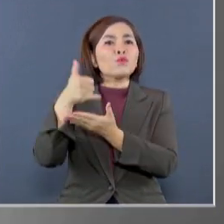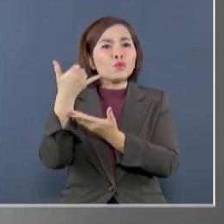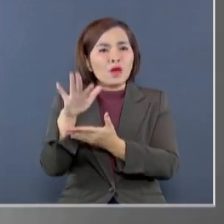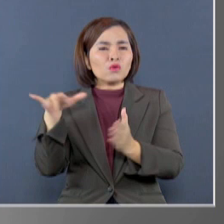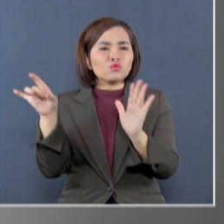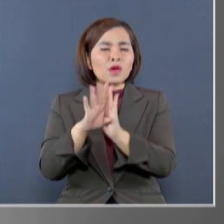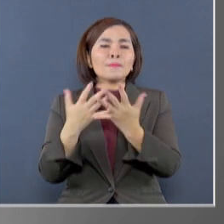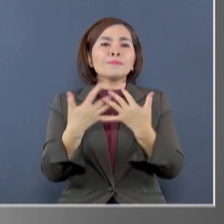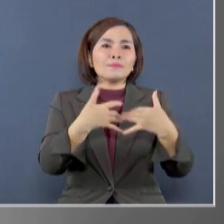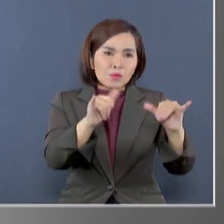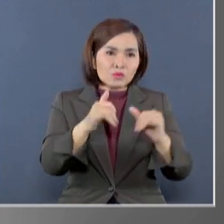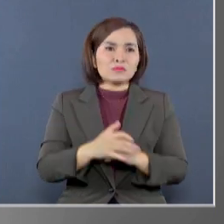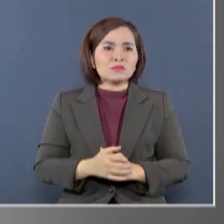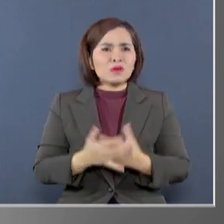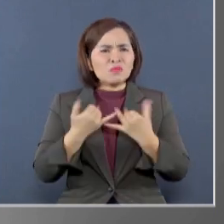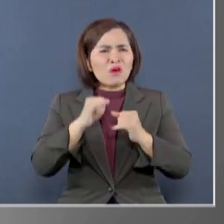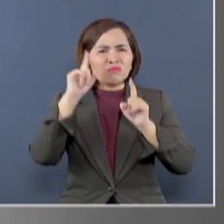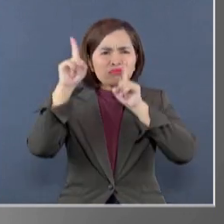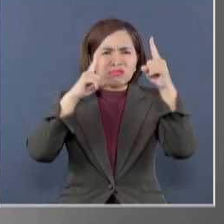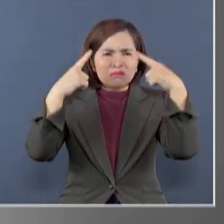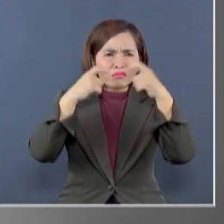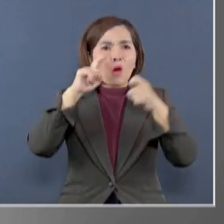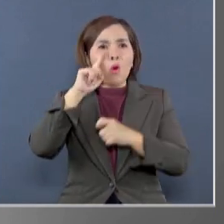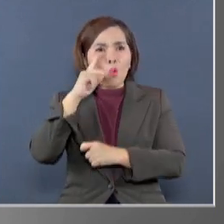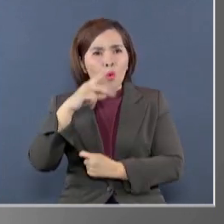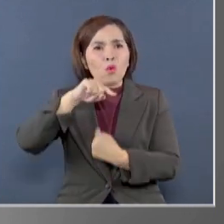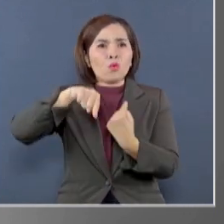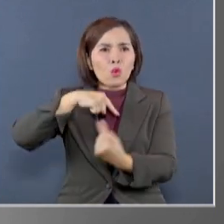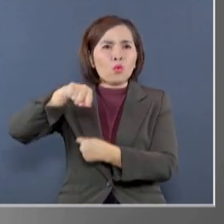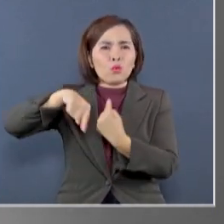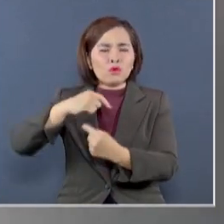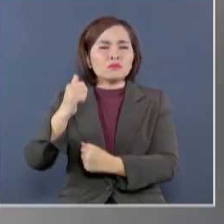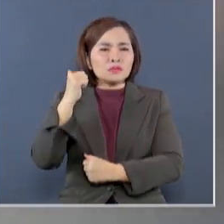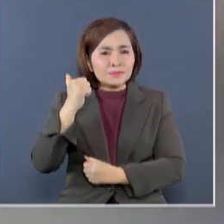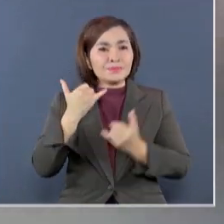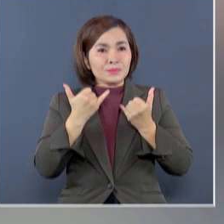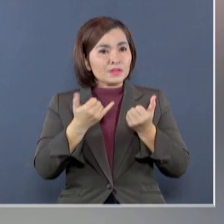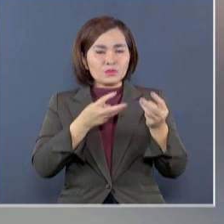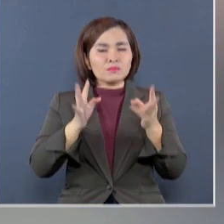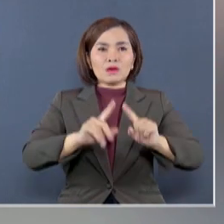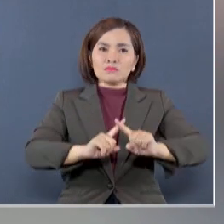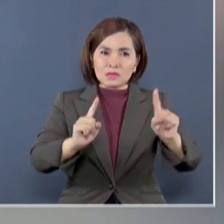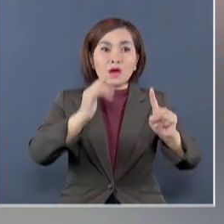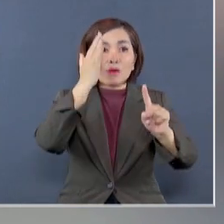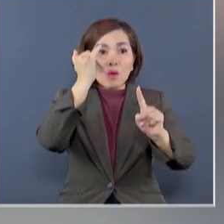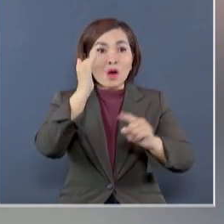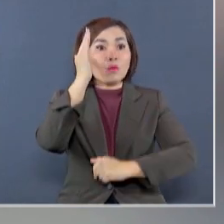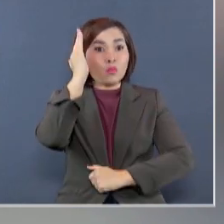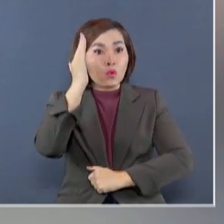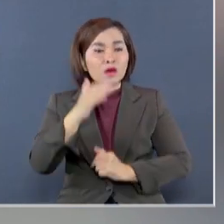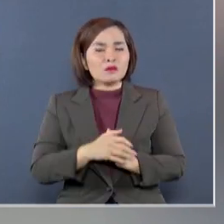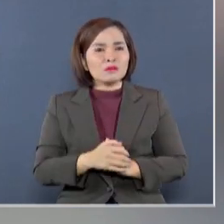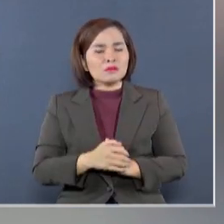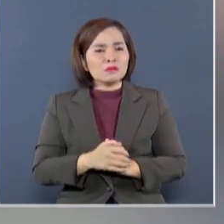การปล่อยตัว แล้วพอปล่อยออกมาคลั่งใหม่ทำร้ายคนอีกรอบอีก ก็วนแบบนี ้ แต่คราวนี้ไม่เหมือนเดิมไงฮะเพราะปรากฏตัวในเดชชายคลั่งราย